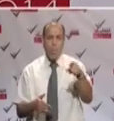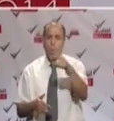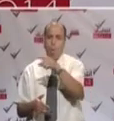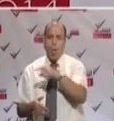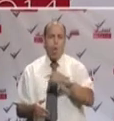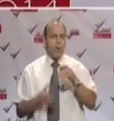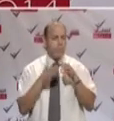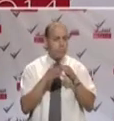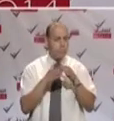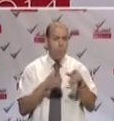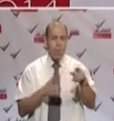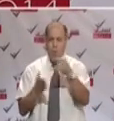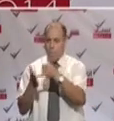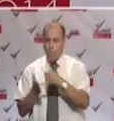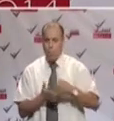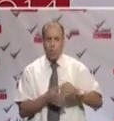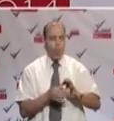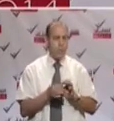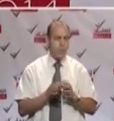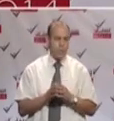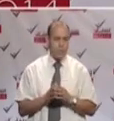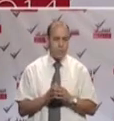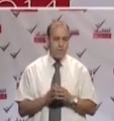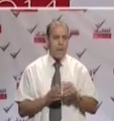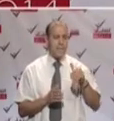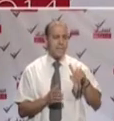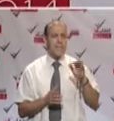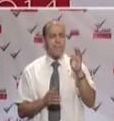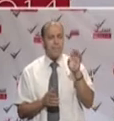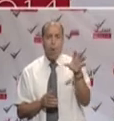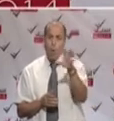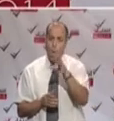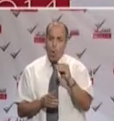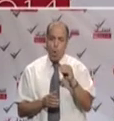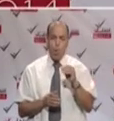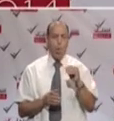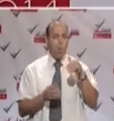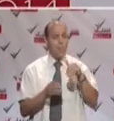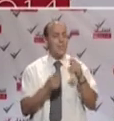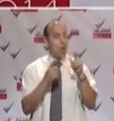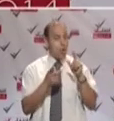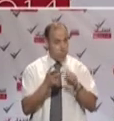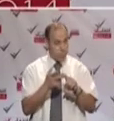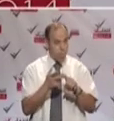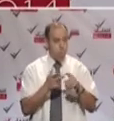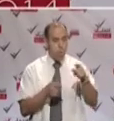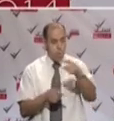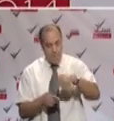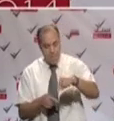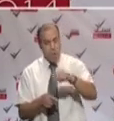ولثلاث ولزهار ومنزل تميم ومنزل حر والميدة